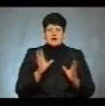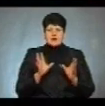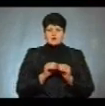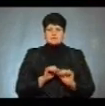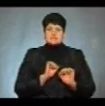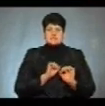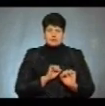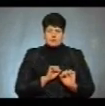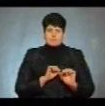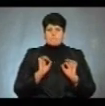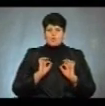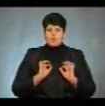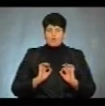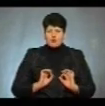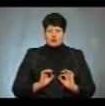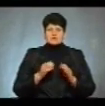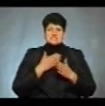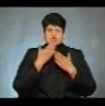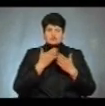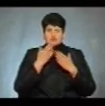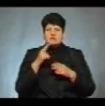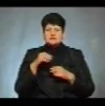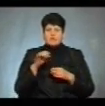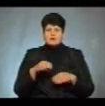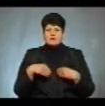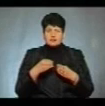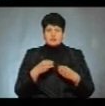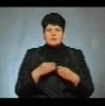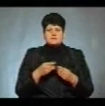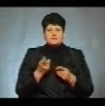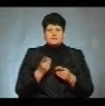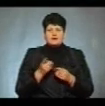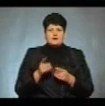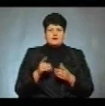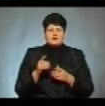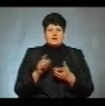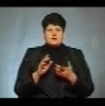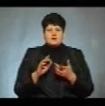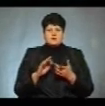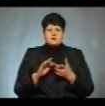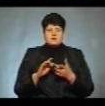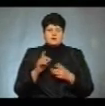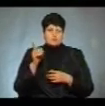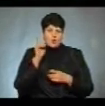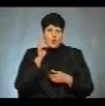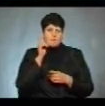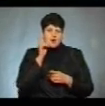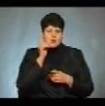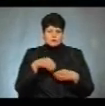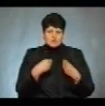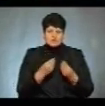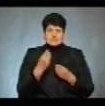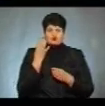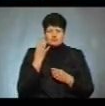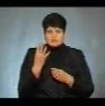захисником. Прокурор Леонід Бучковський зачитав дані, які суду надали оператори мобільного зв'язку. Серед них мобільні номери, які, ймовірно, належать